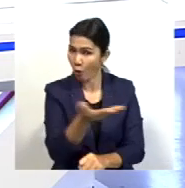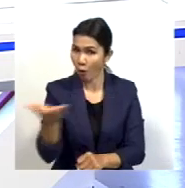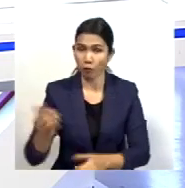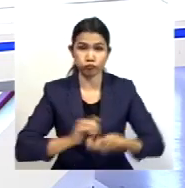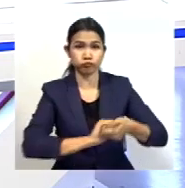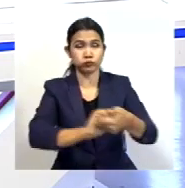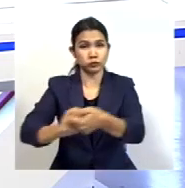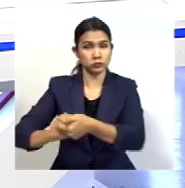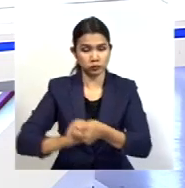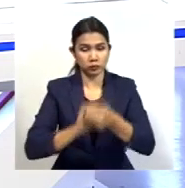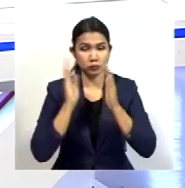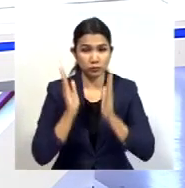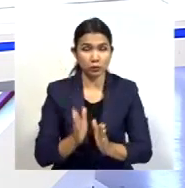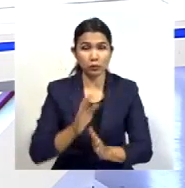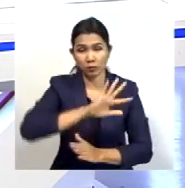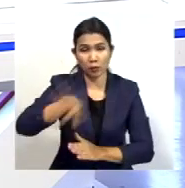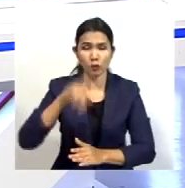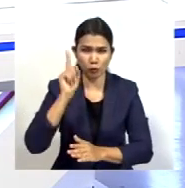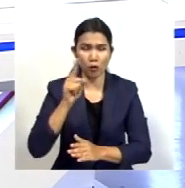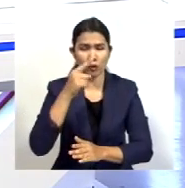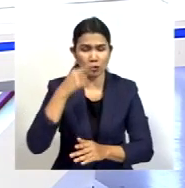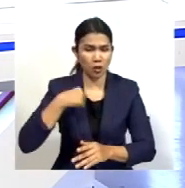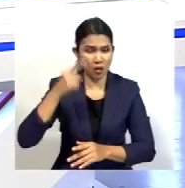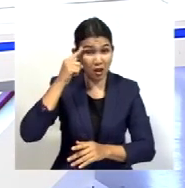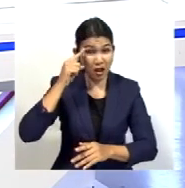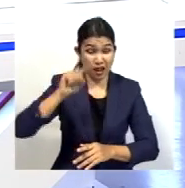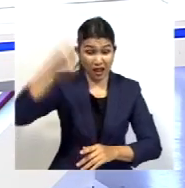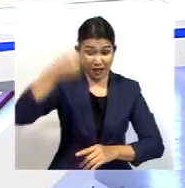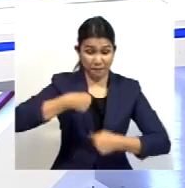จากพี่น้องประชาชนให้ร่วมกันงดเป็นต้นตอของฝุ่นควันต่างๆนะครับ